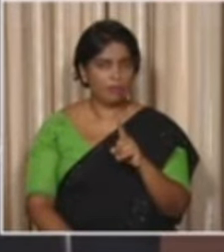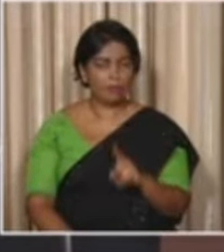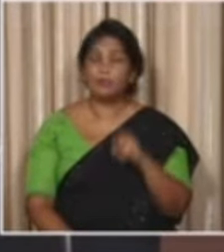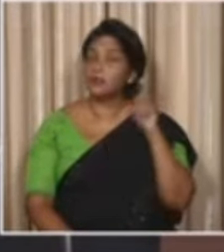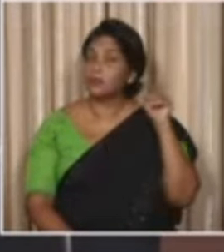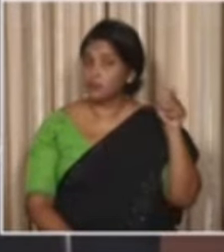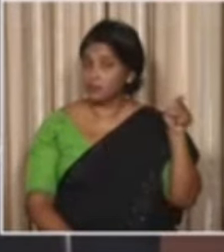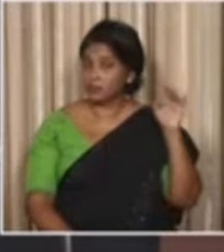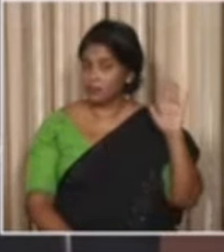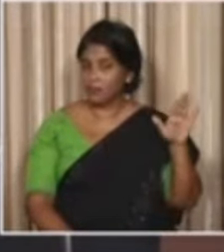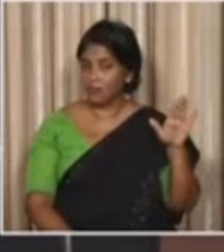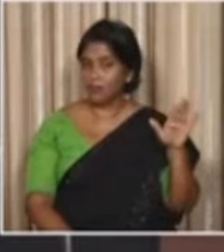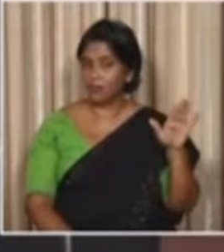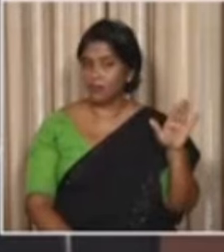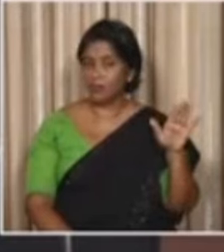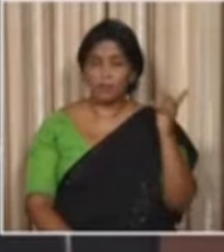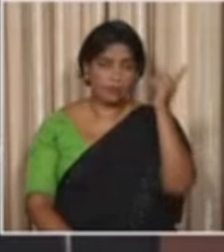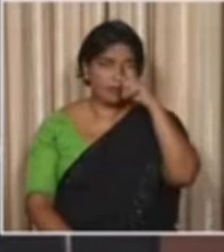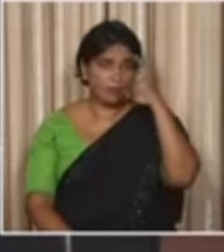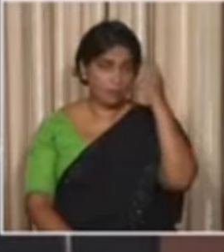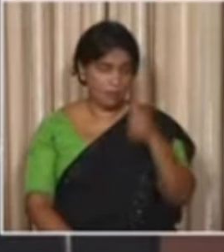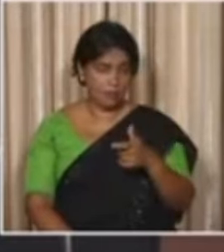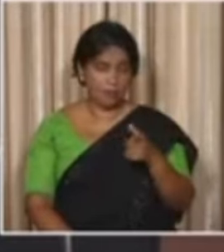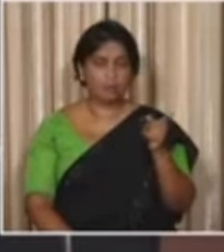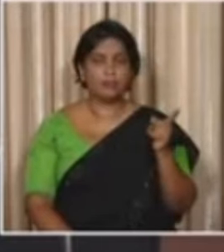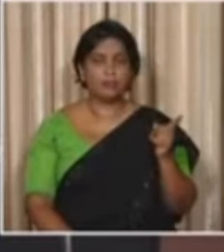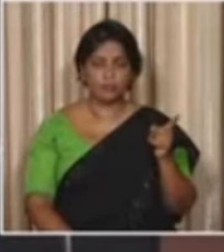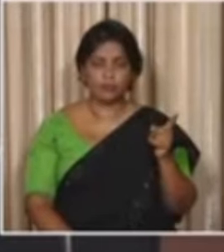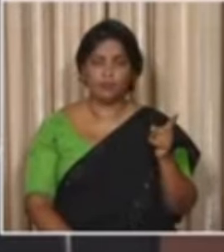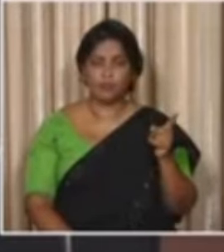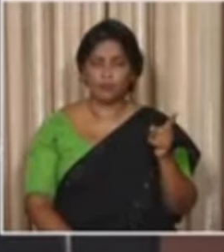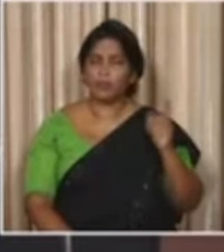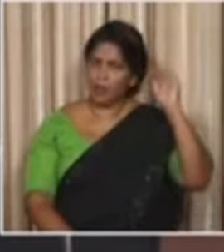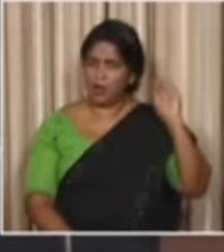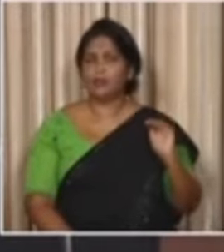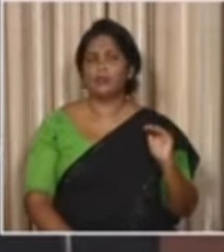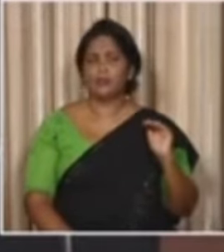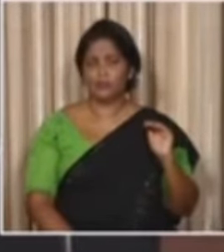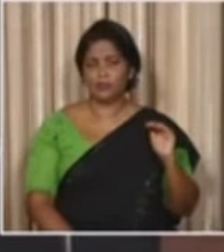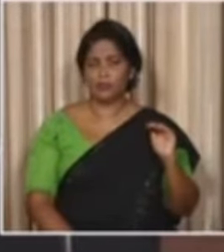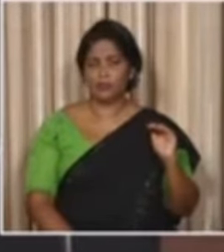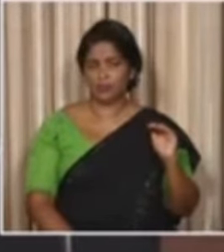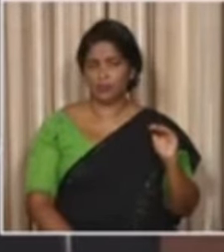ඔවුන්ට පඩිය ඩිටර්මින් කරන්න